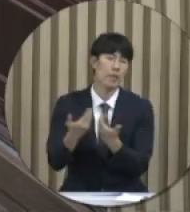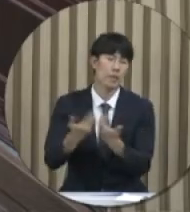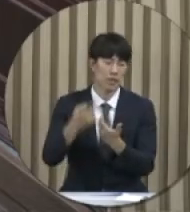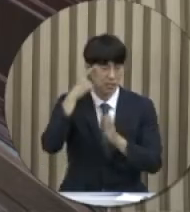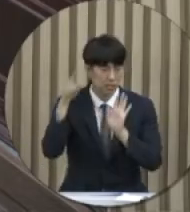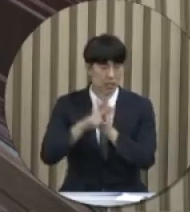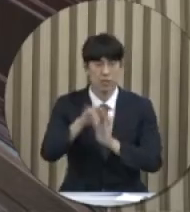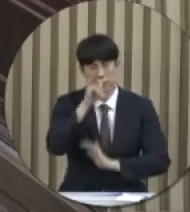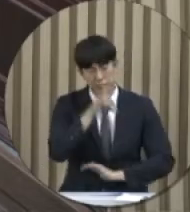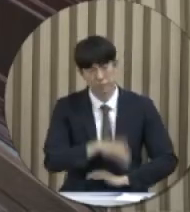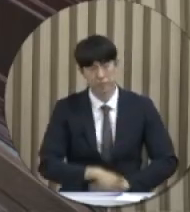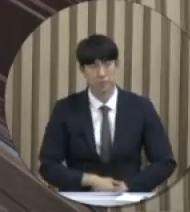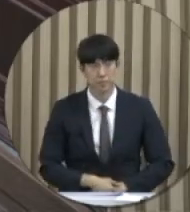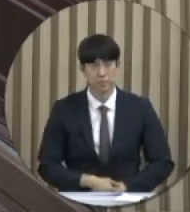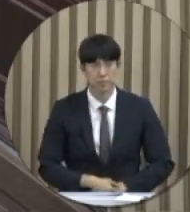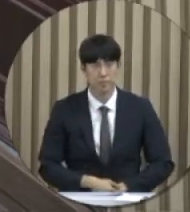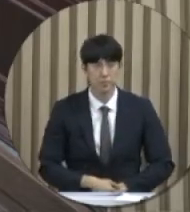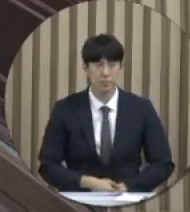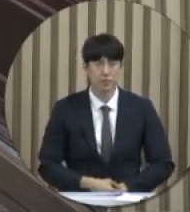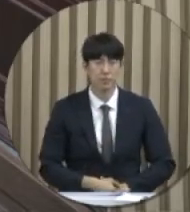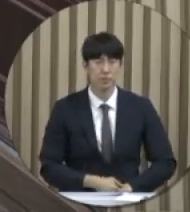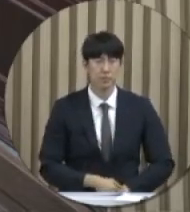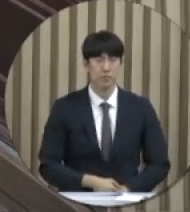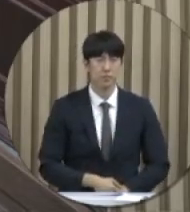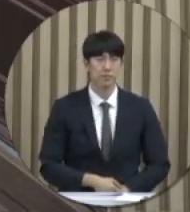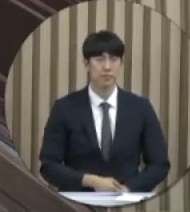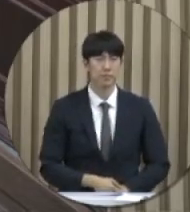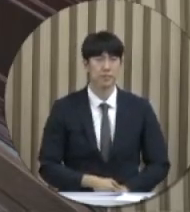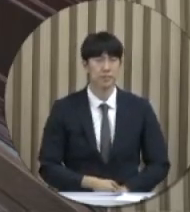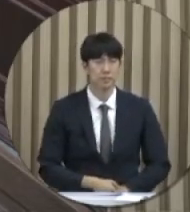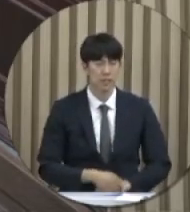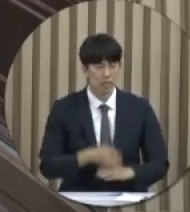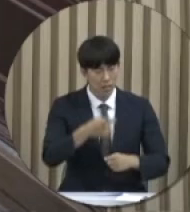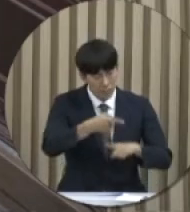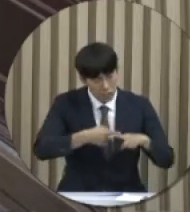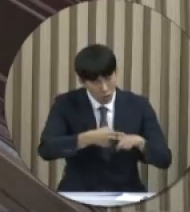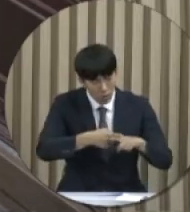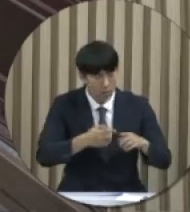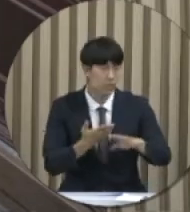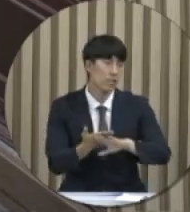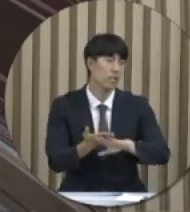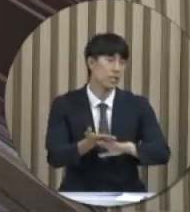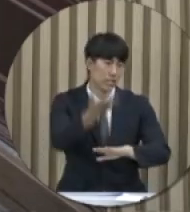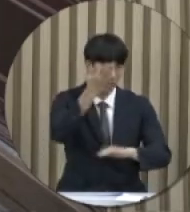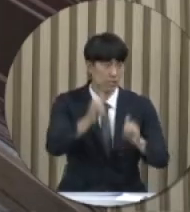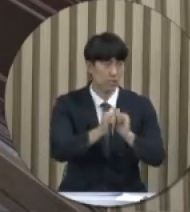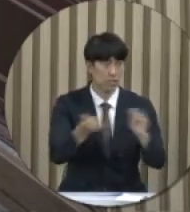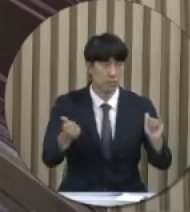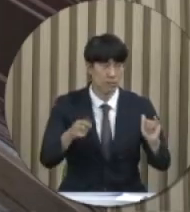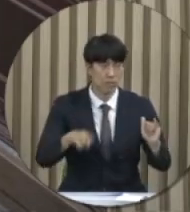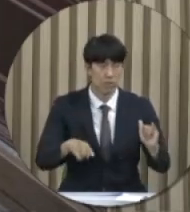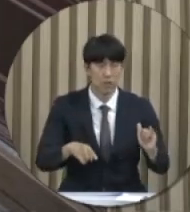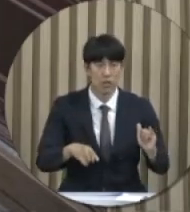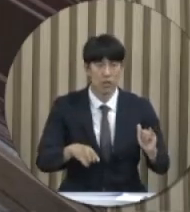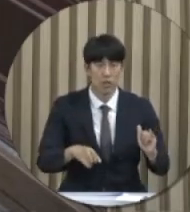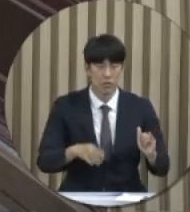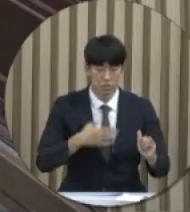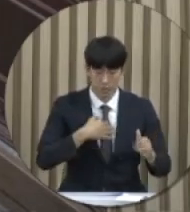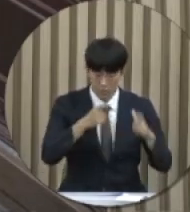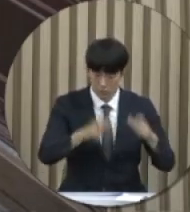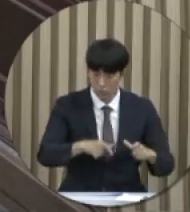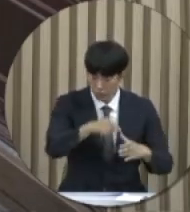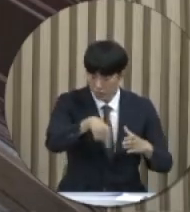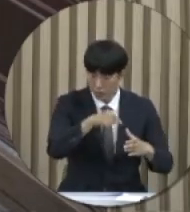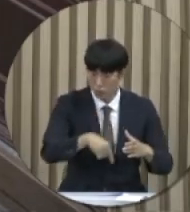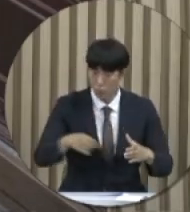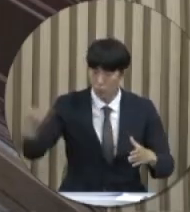아마 이렇게 표현을 하신 것 같습니다. 절반의 이상이 되는 분들이 어찌됐든 간에 저희 지역에서도 공공항 이전하는